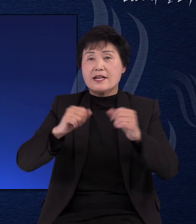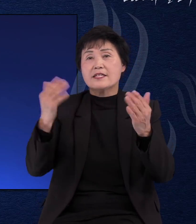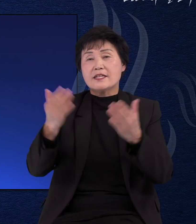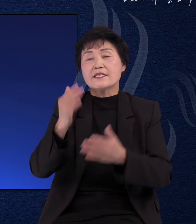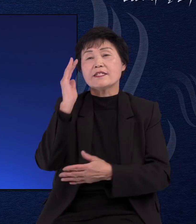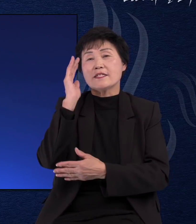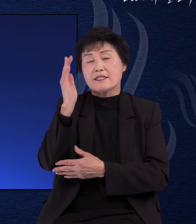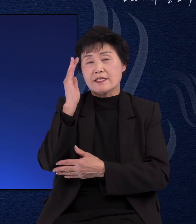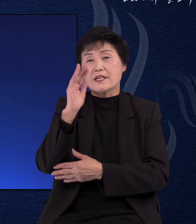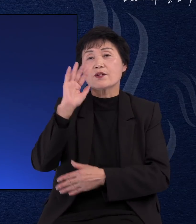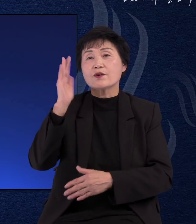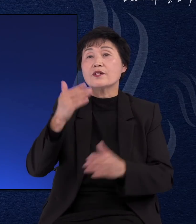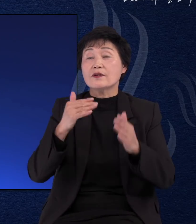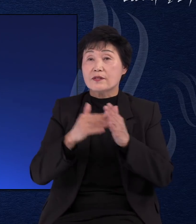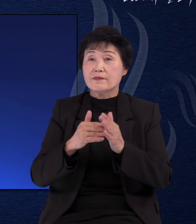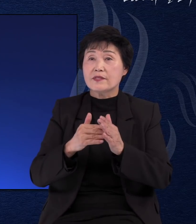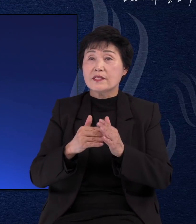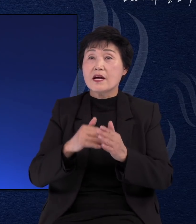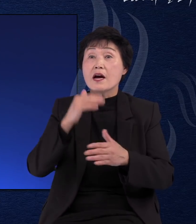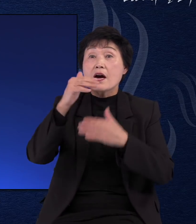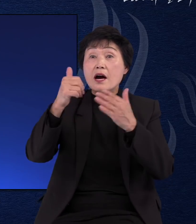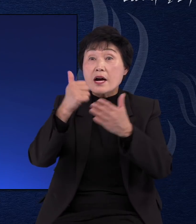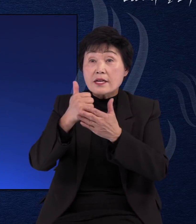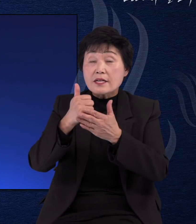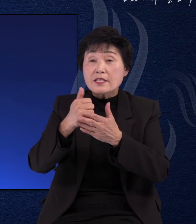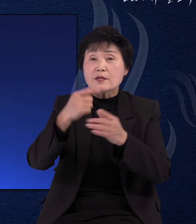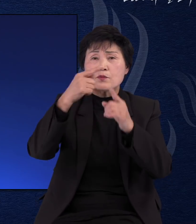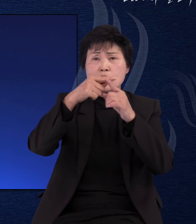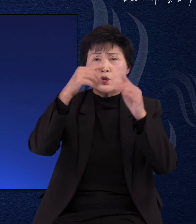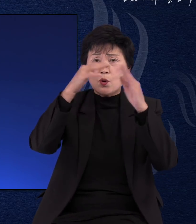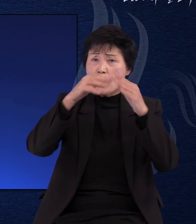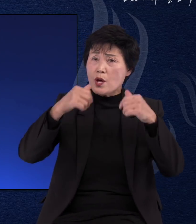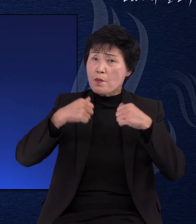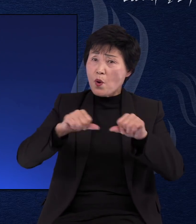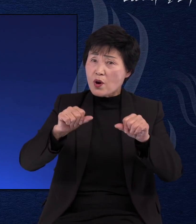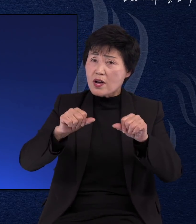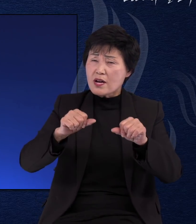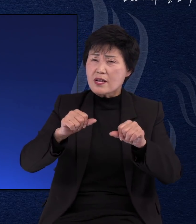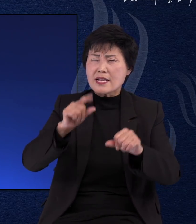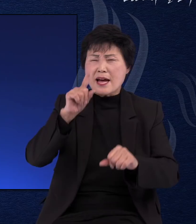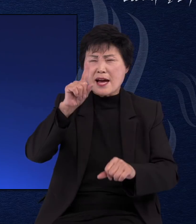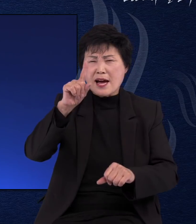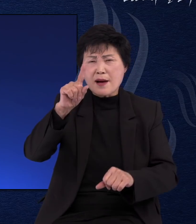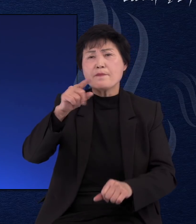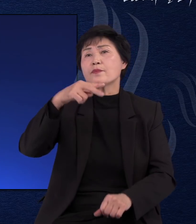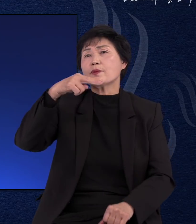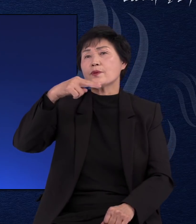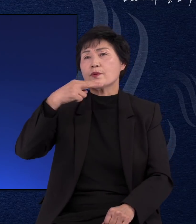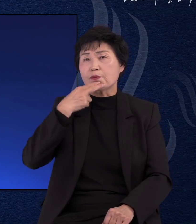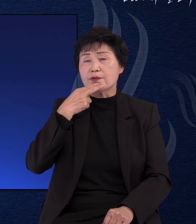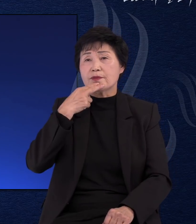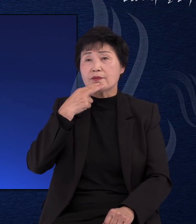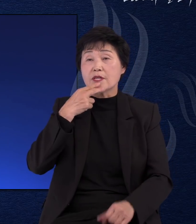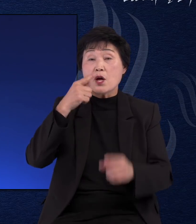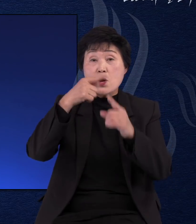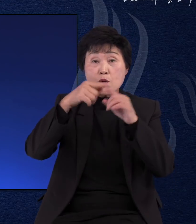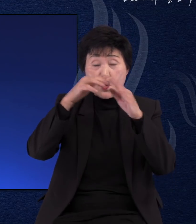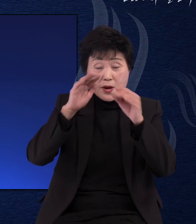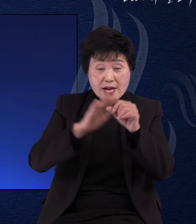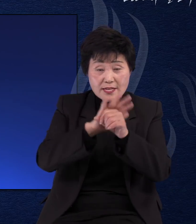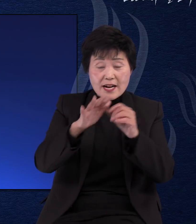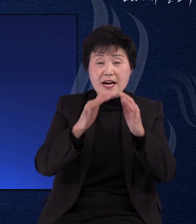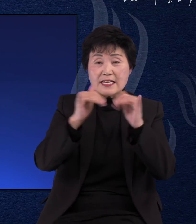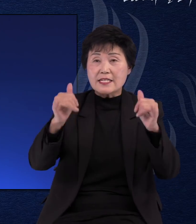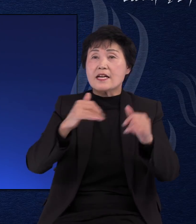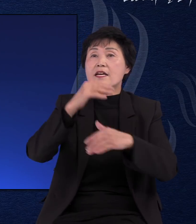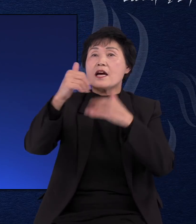한번 강조합니다. 하나님은 교회를 포기하신 적이 한 번도 없습니다. 교회를 사랑하는 자에게 하나님은